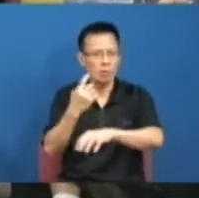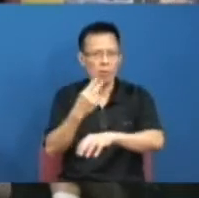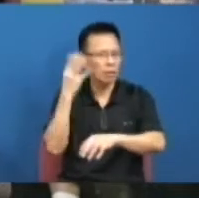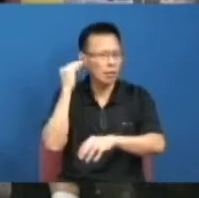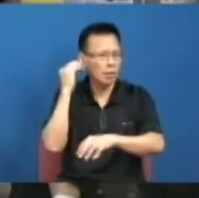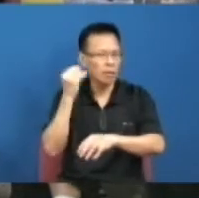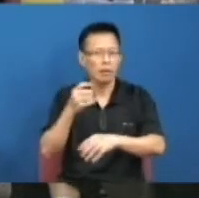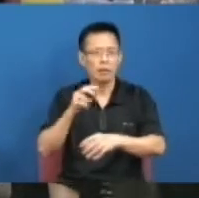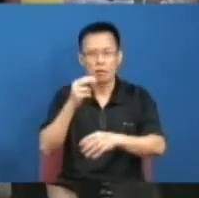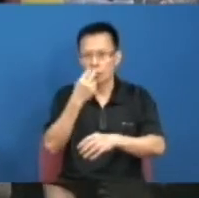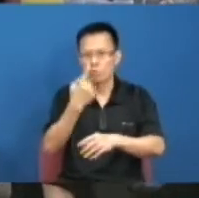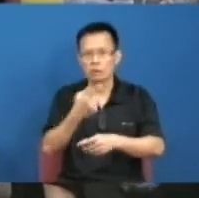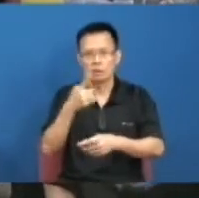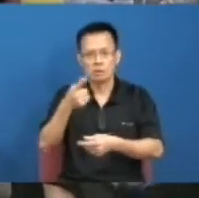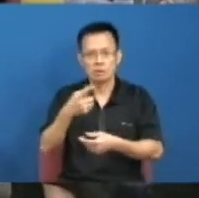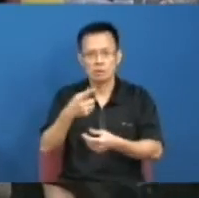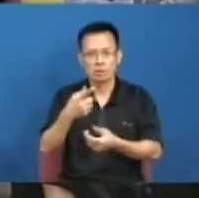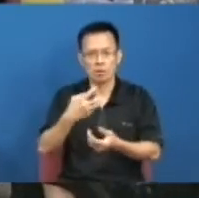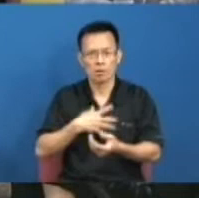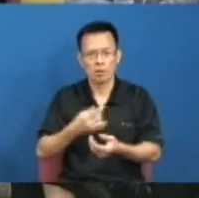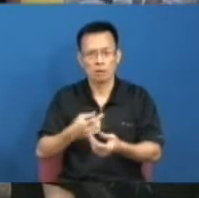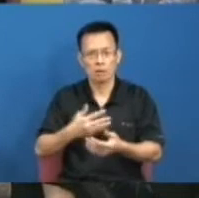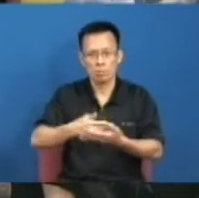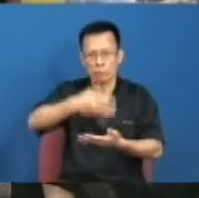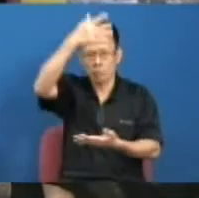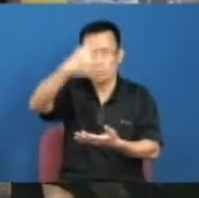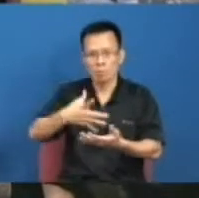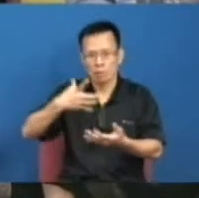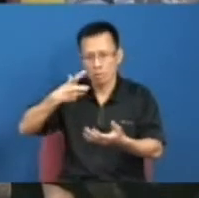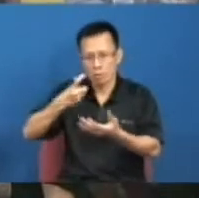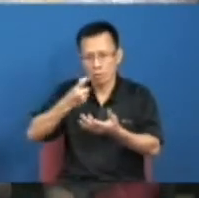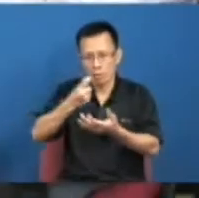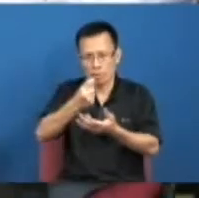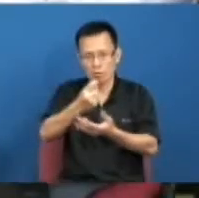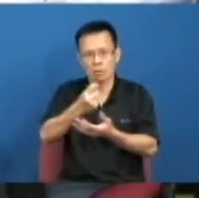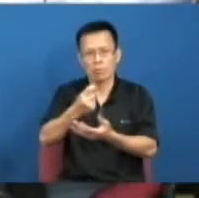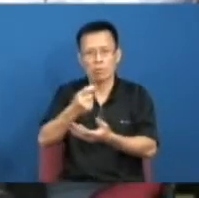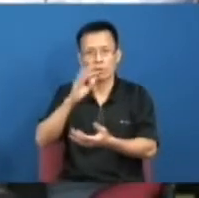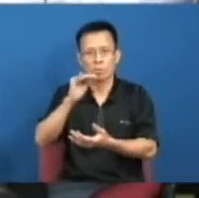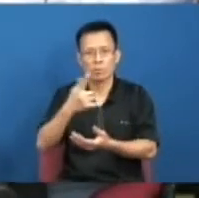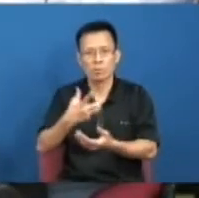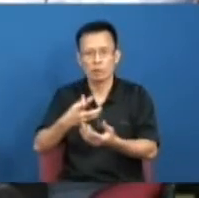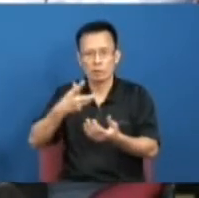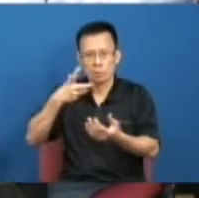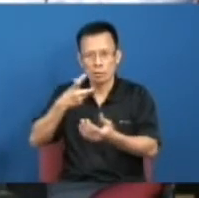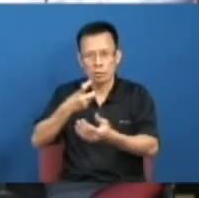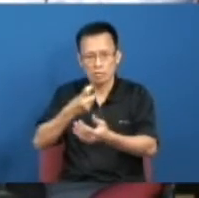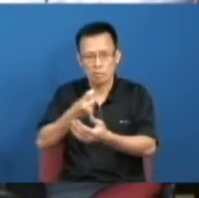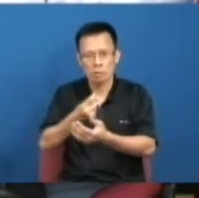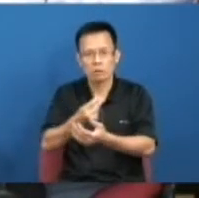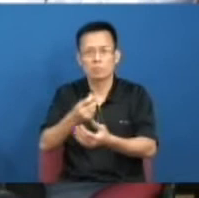呢啲地方就係光靠打針咧，夠唔夠得到翻嘅咧？ 嗯， 實打針咧係一種臨時嘅方法啫，